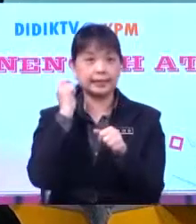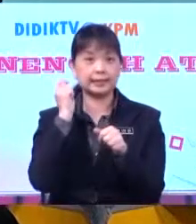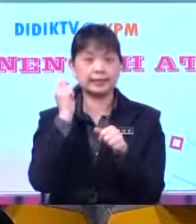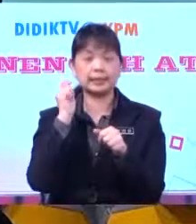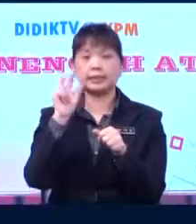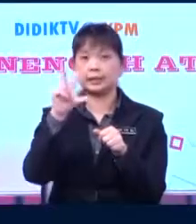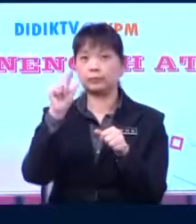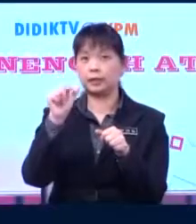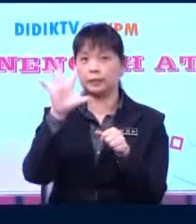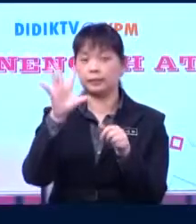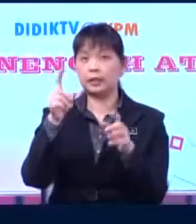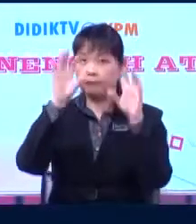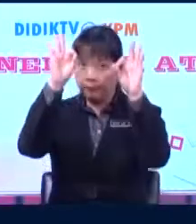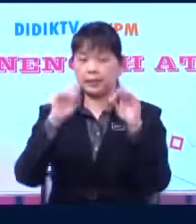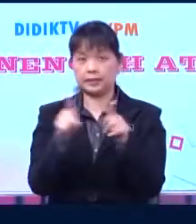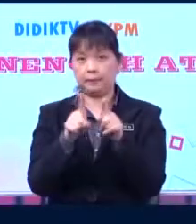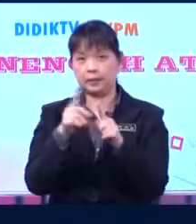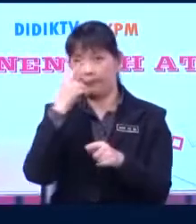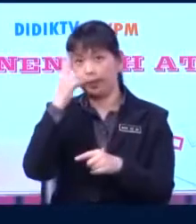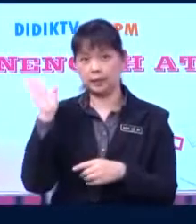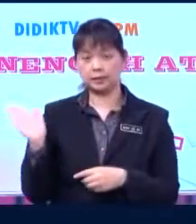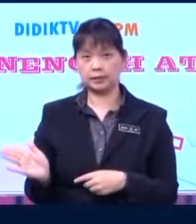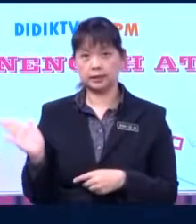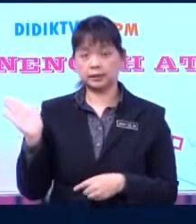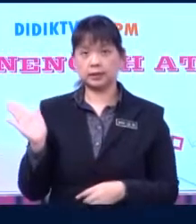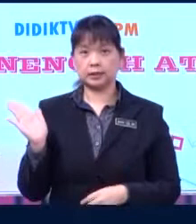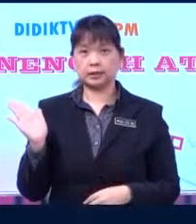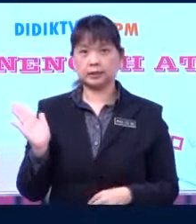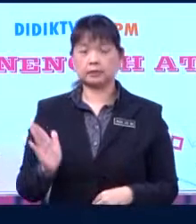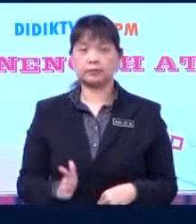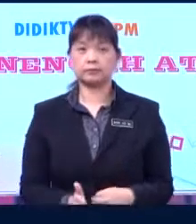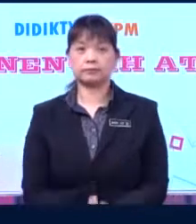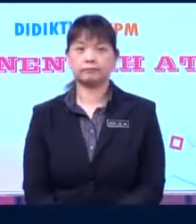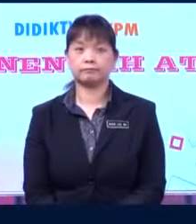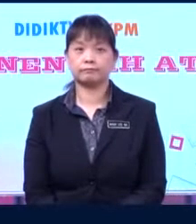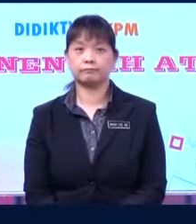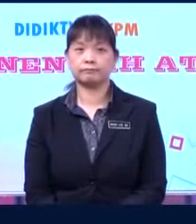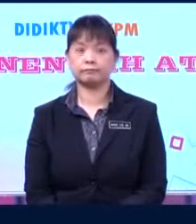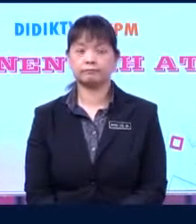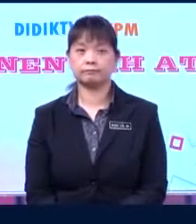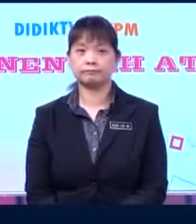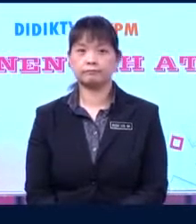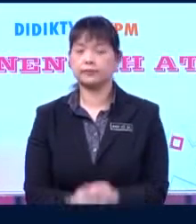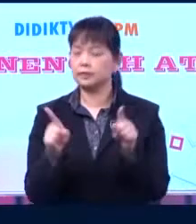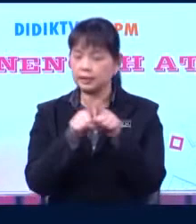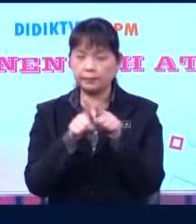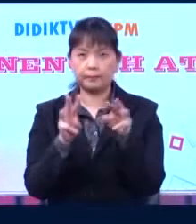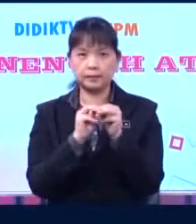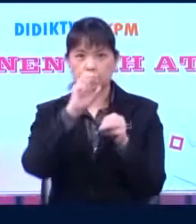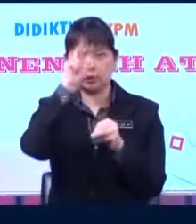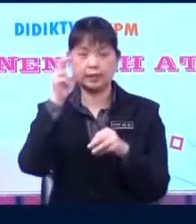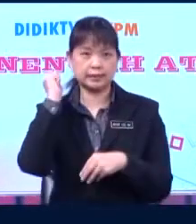35 cukainya dibagi 51 jadi Ente masuk kecap sedap kamu tadi kan